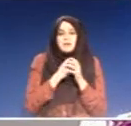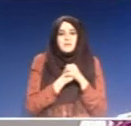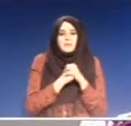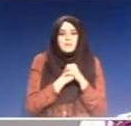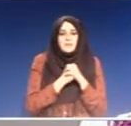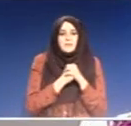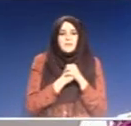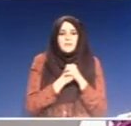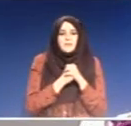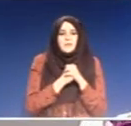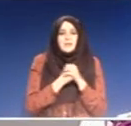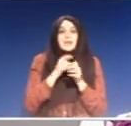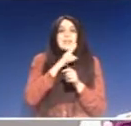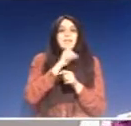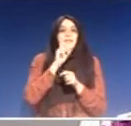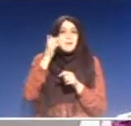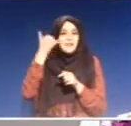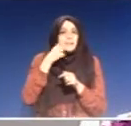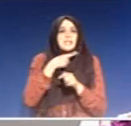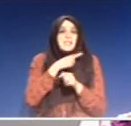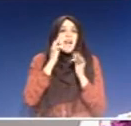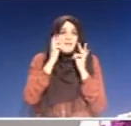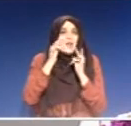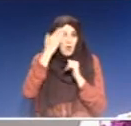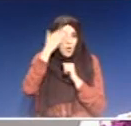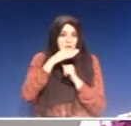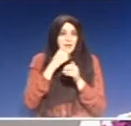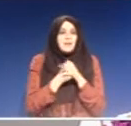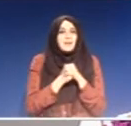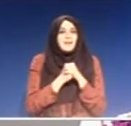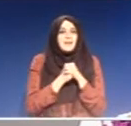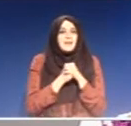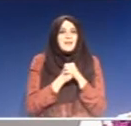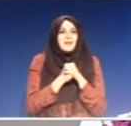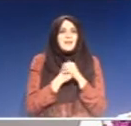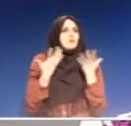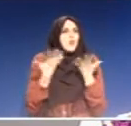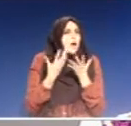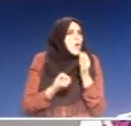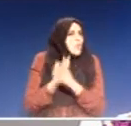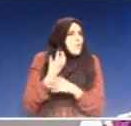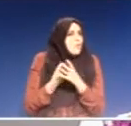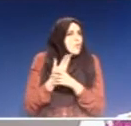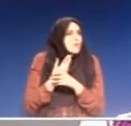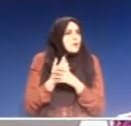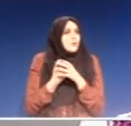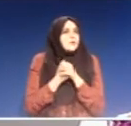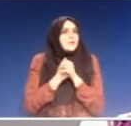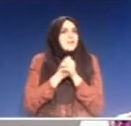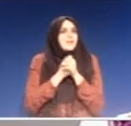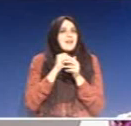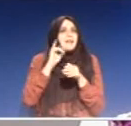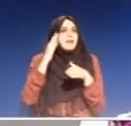القضية نتاعنا تعرفها؟ إيه قضية حق الارتفاع. ما الجديد؟ ما الجديد؟ هل هناك مداخلة على المباشر